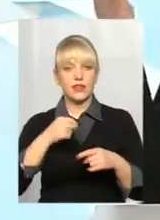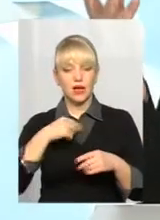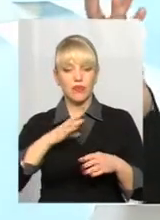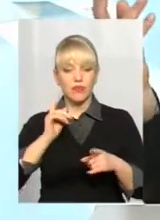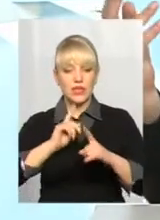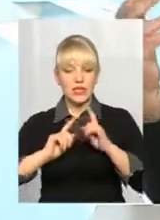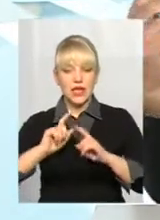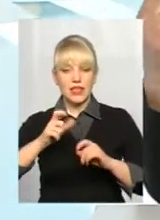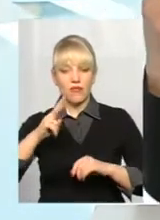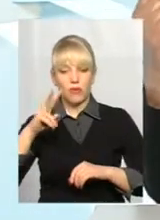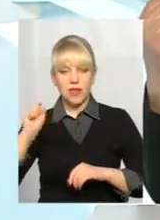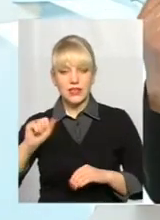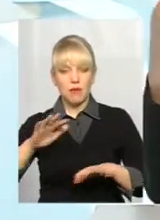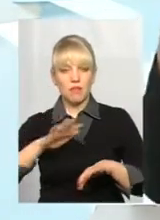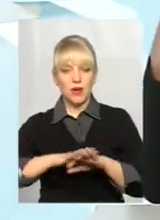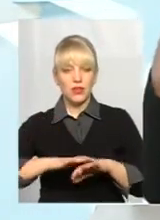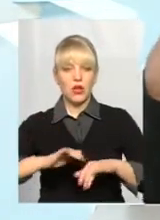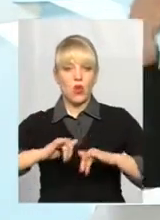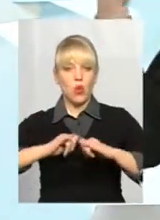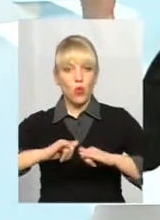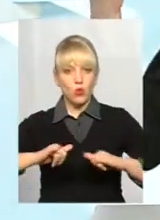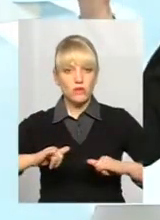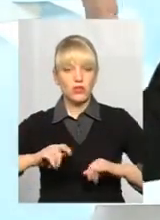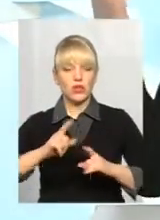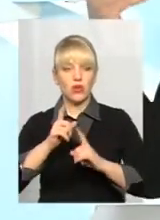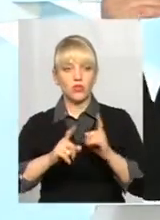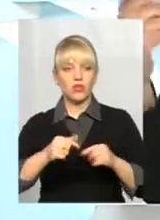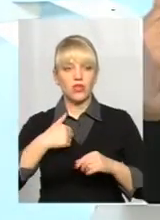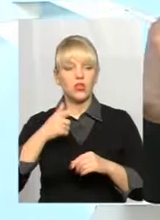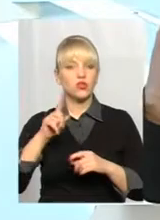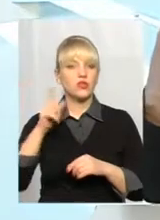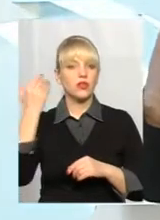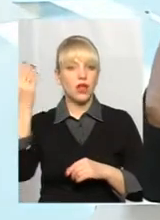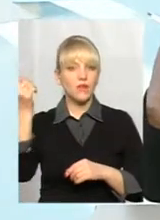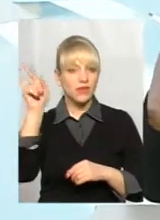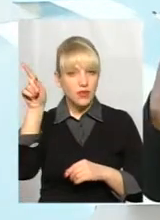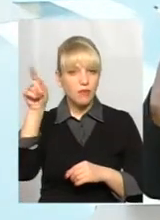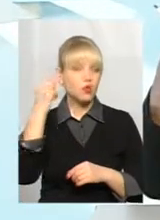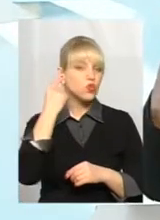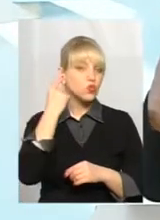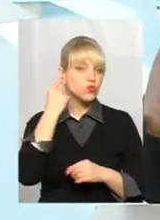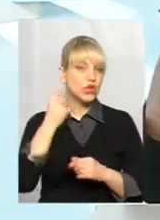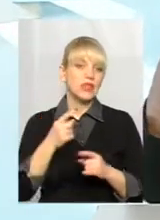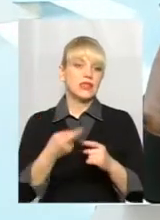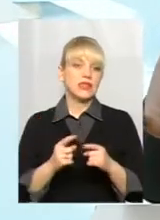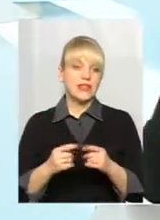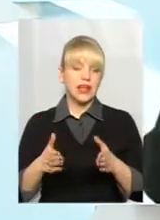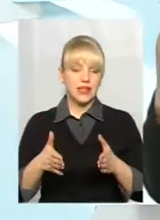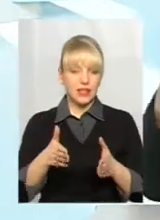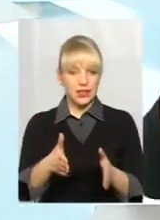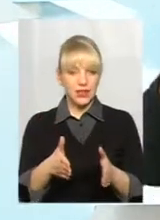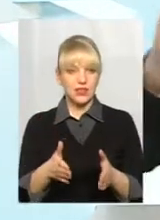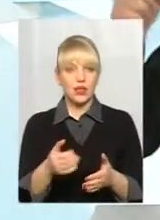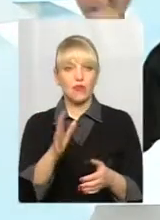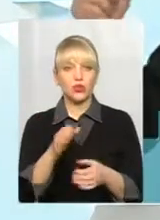засіданнях в Європейському банку реконструкції та розвитку, то я кажу свою інформацію, що я там чув, що ця траса дійде до